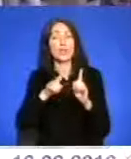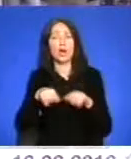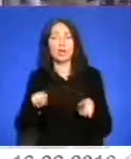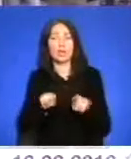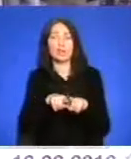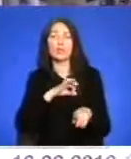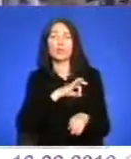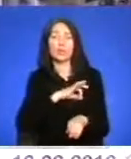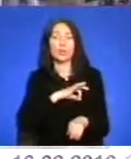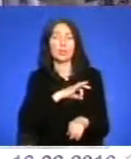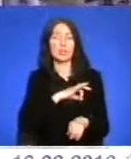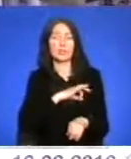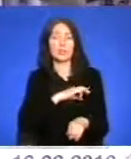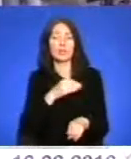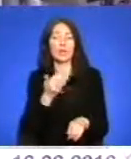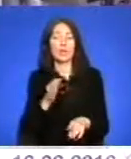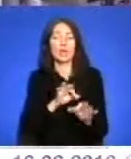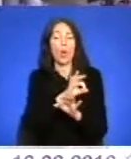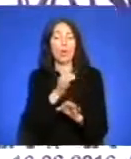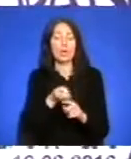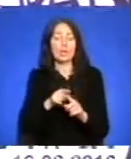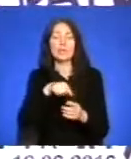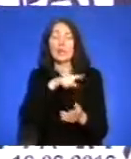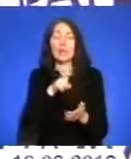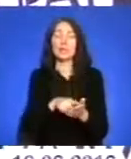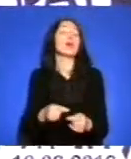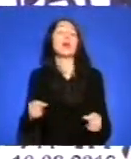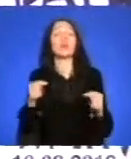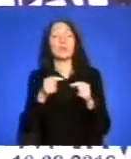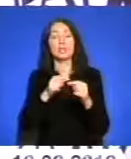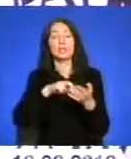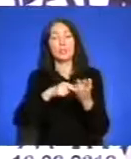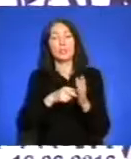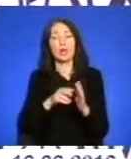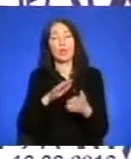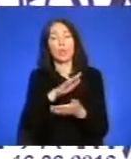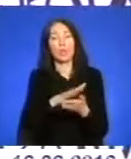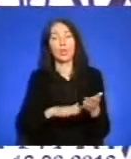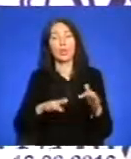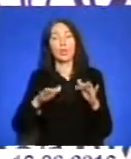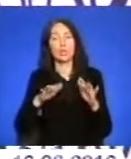також юристів. Вони обговорять дане питання і визначаться з планом подальших дій.